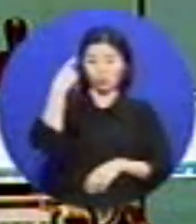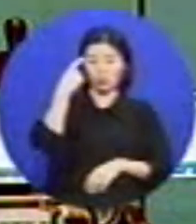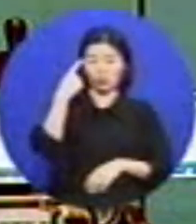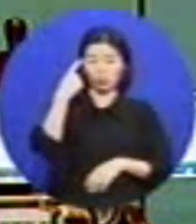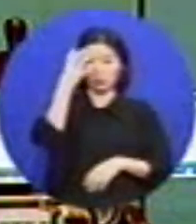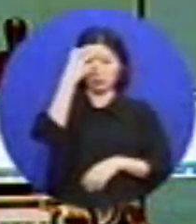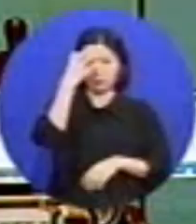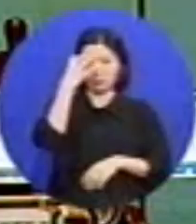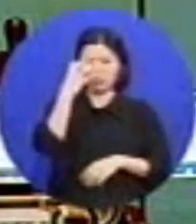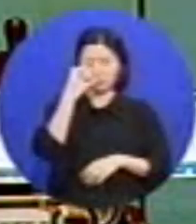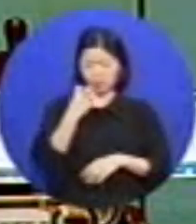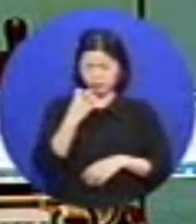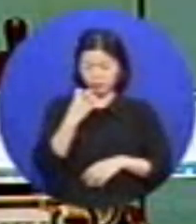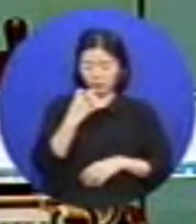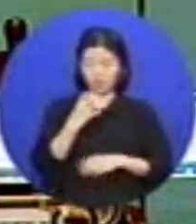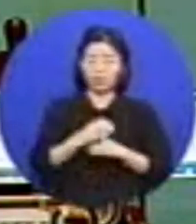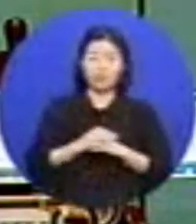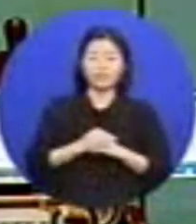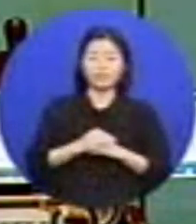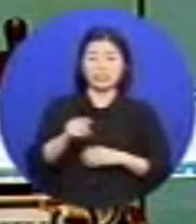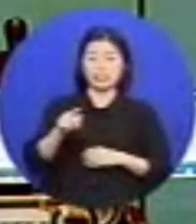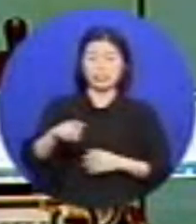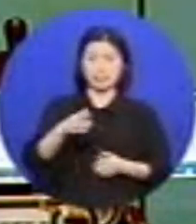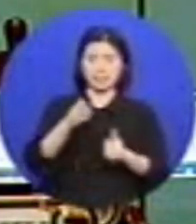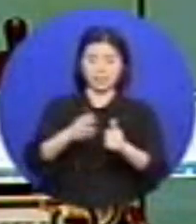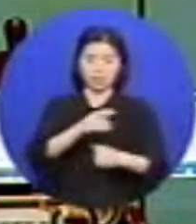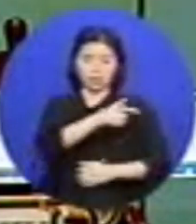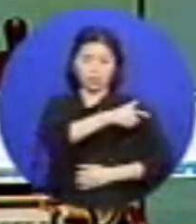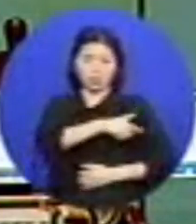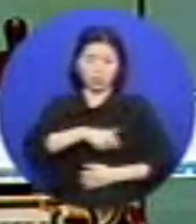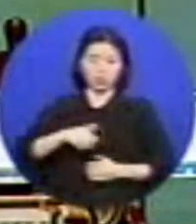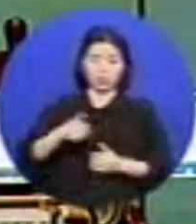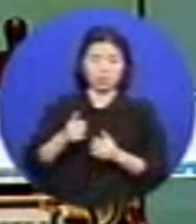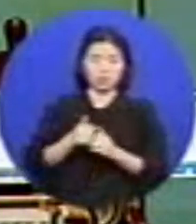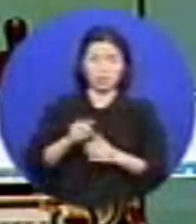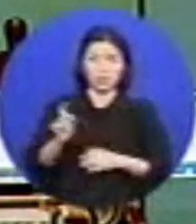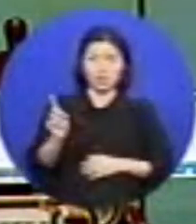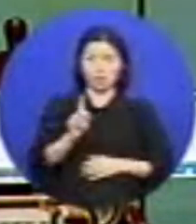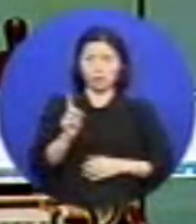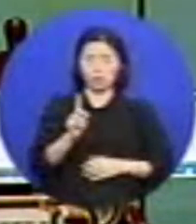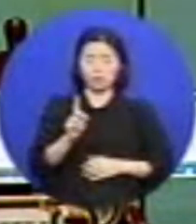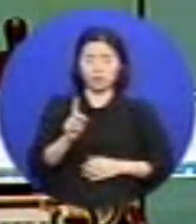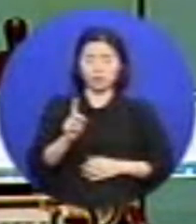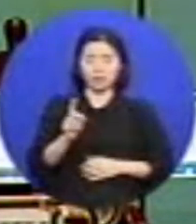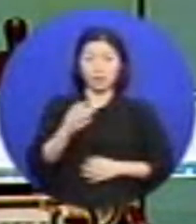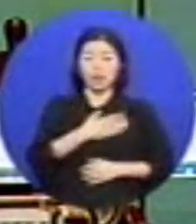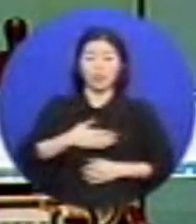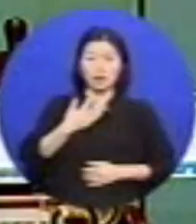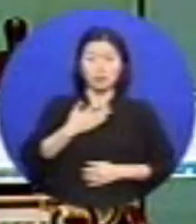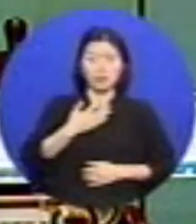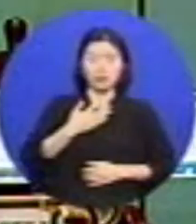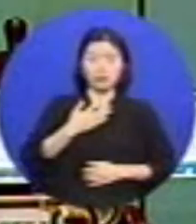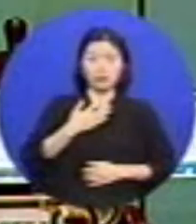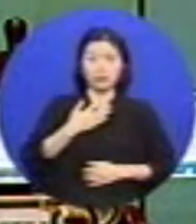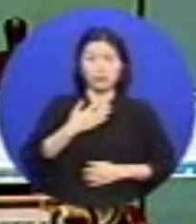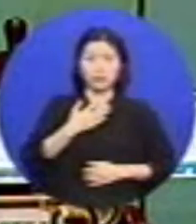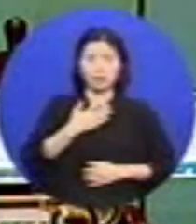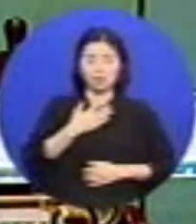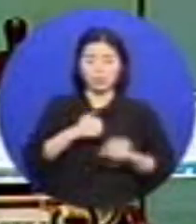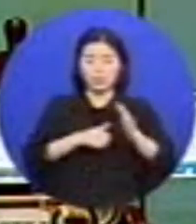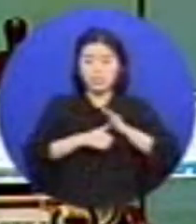확 일그러지는데 이 권사님이 도무지 더 이상 감정을 주체를 못해서 그